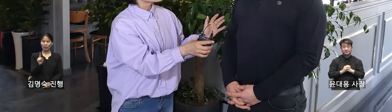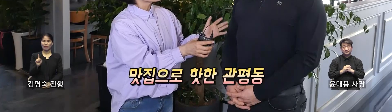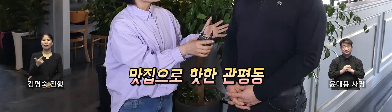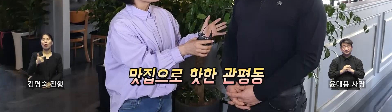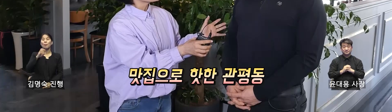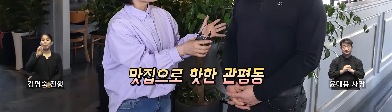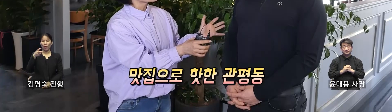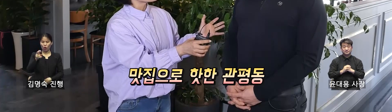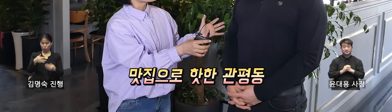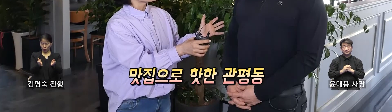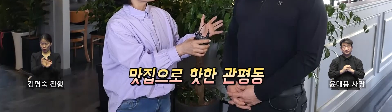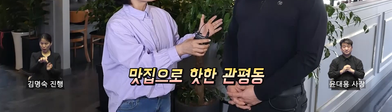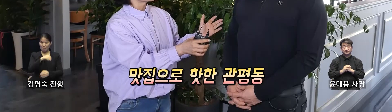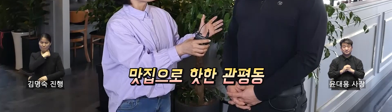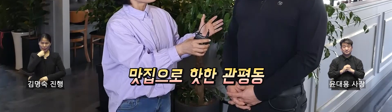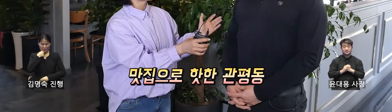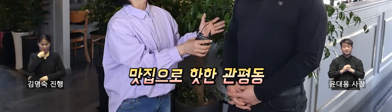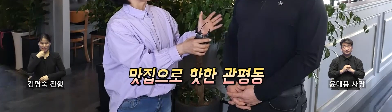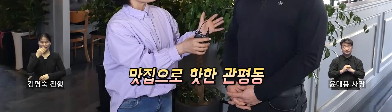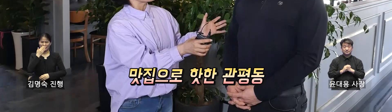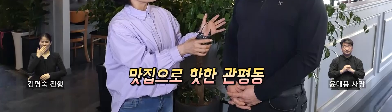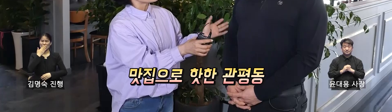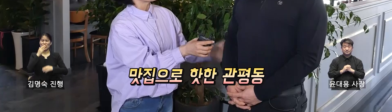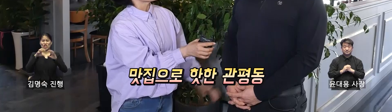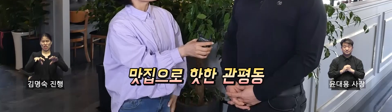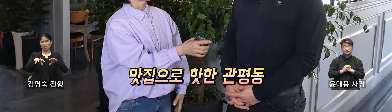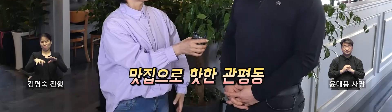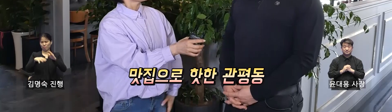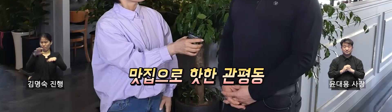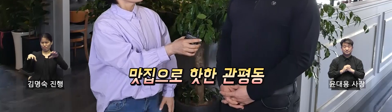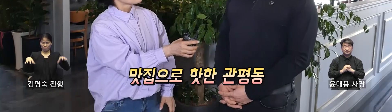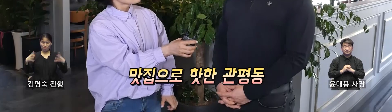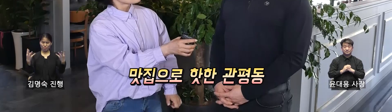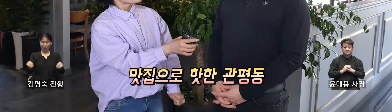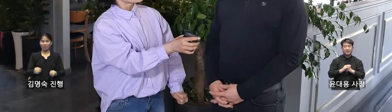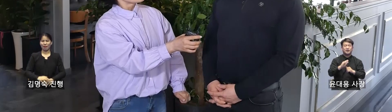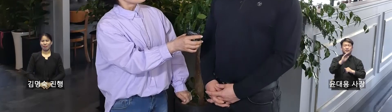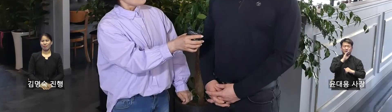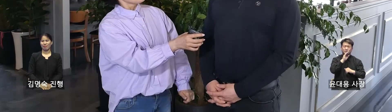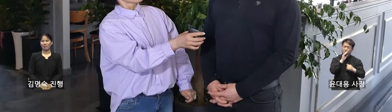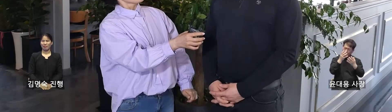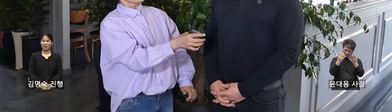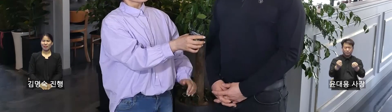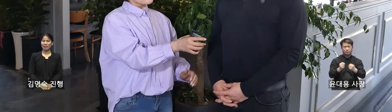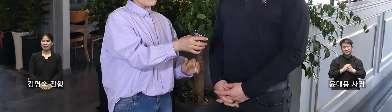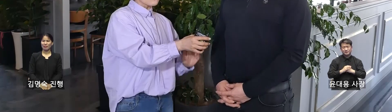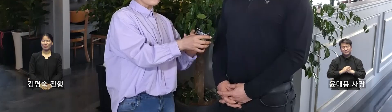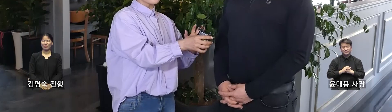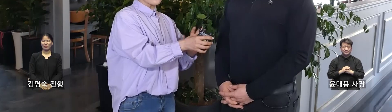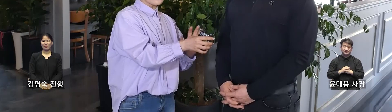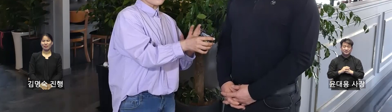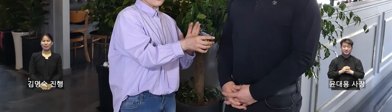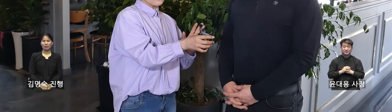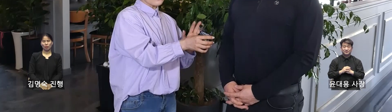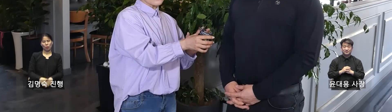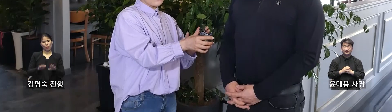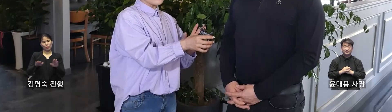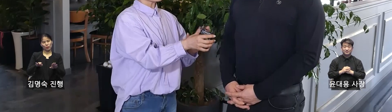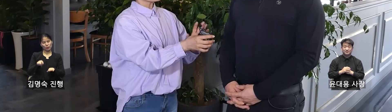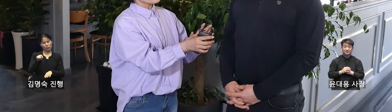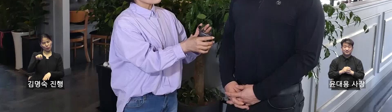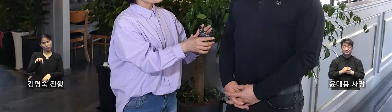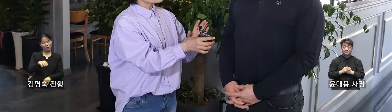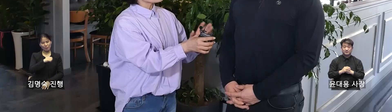또 맛집이 또 요즘 핫한 맛집들이 참 많잖아요. 아, 예, 많죠 요즘에. 예. 그래서 오늘 또 이렇게